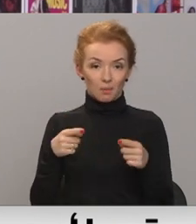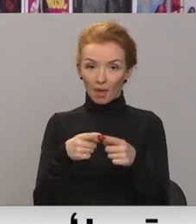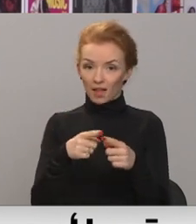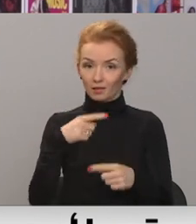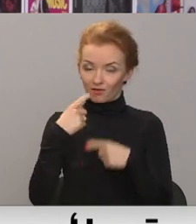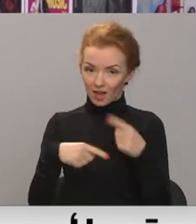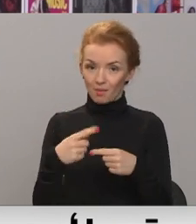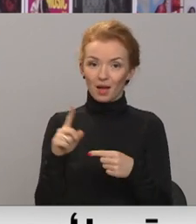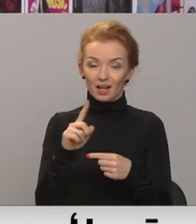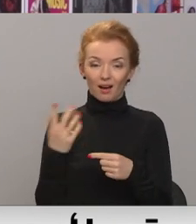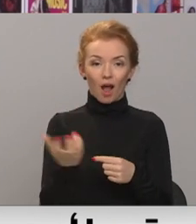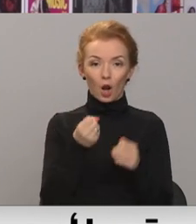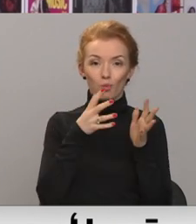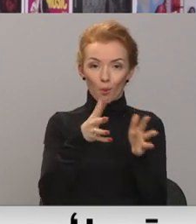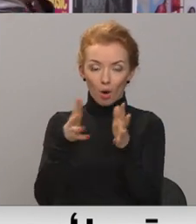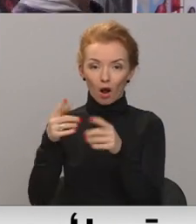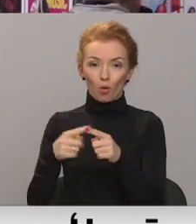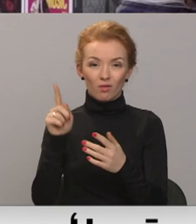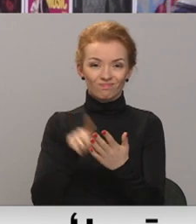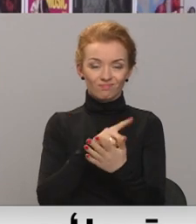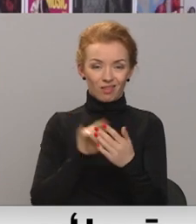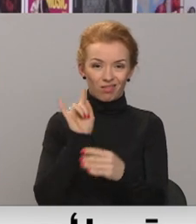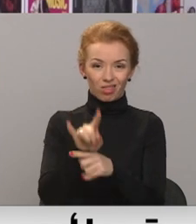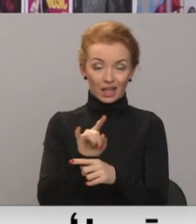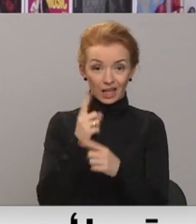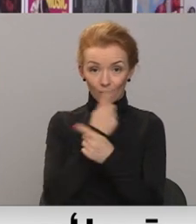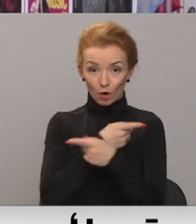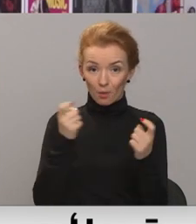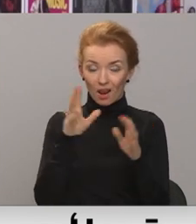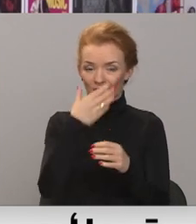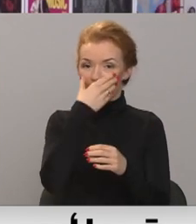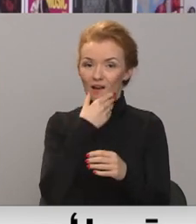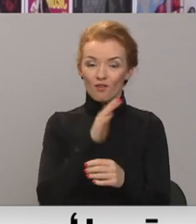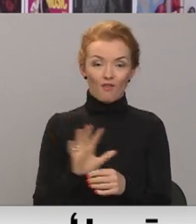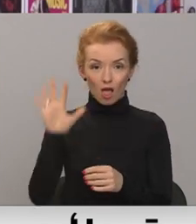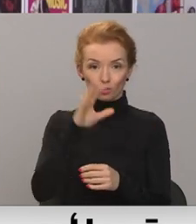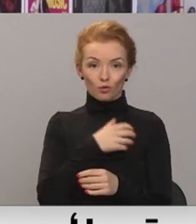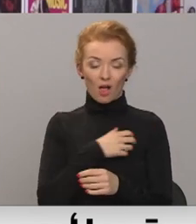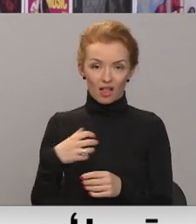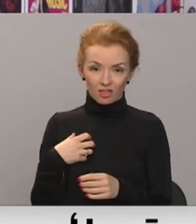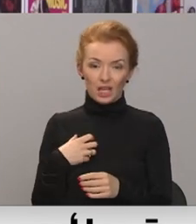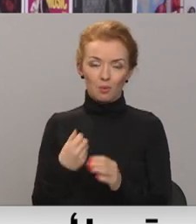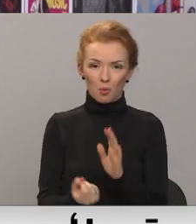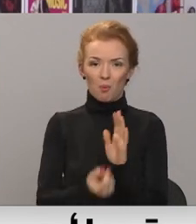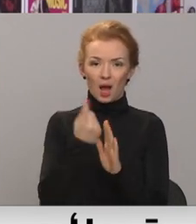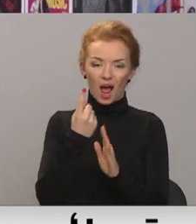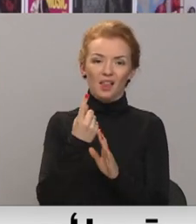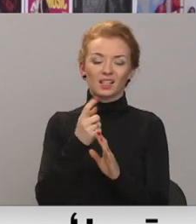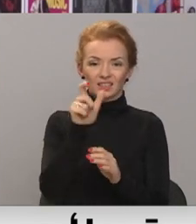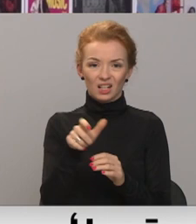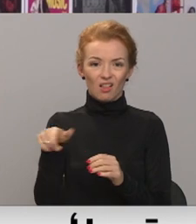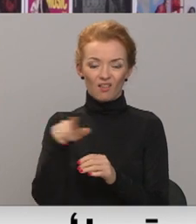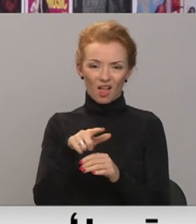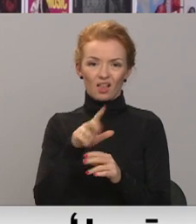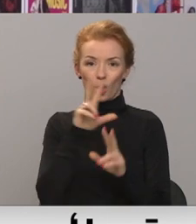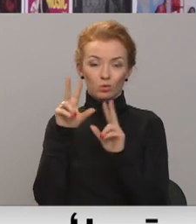vien ir ar propagandu un dezinformāciju vājināt valstu valdības, sēt neusticību tām un šķelt